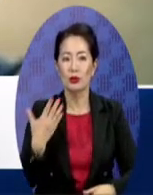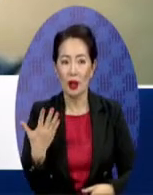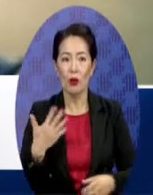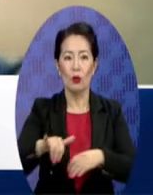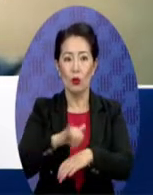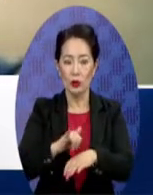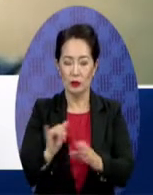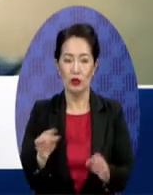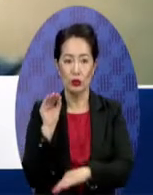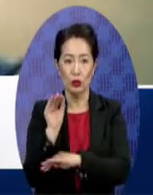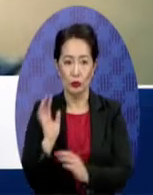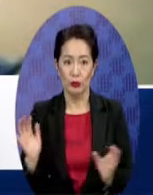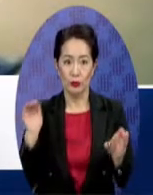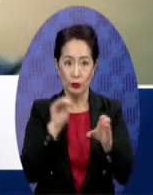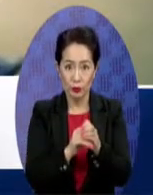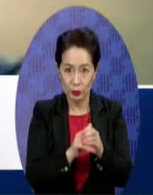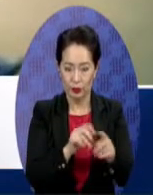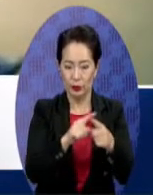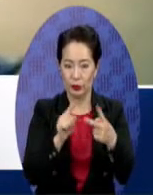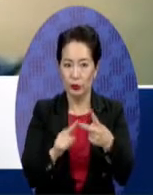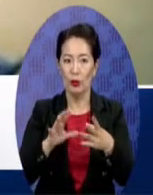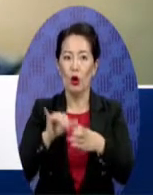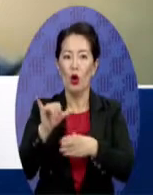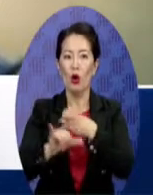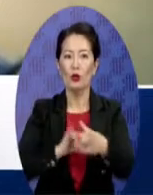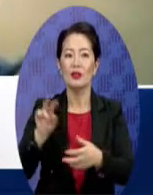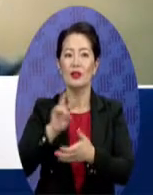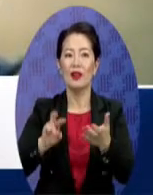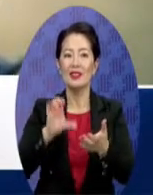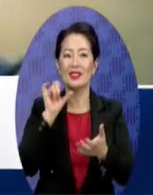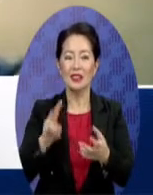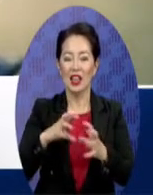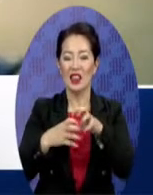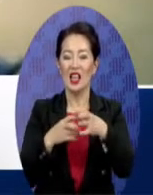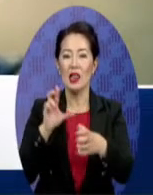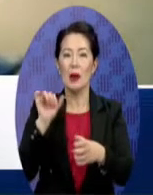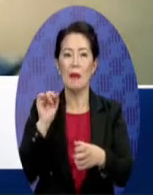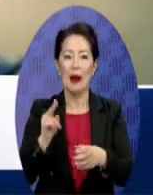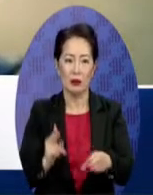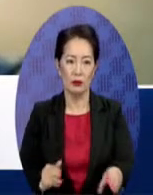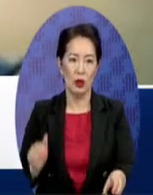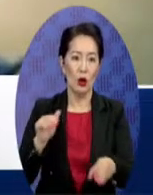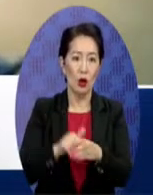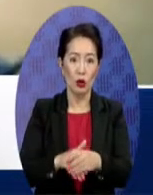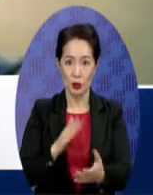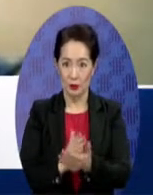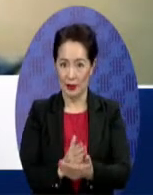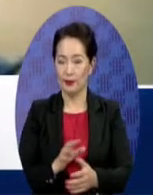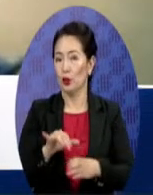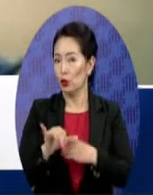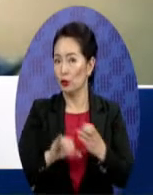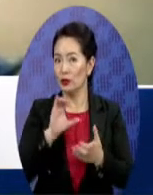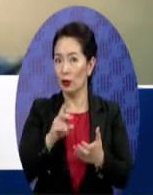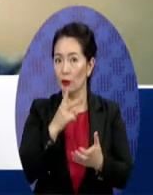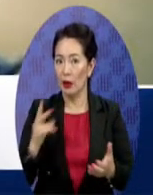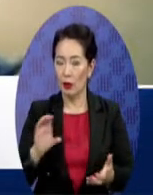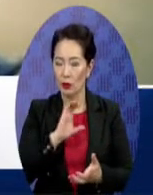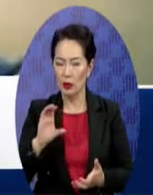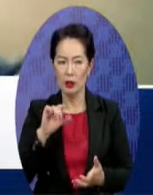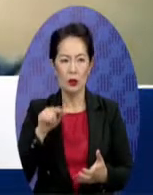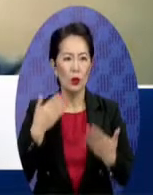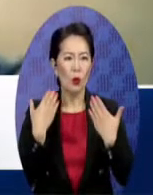валютын сан, нэгдсэн үндэсний байгууллага, дэлхийн банк зэрэг олон улсын санхүүгийн байгууллагууд оролцож байна. Энэ хурлаар өнөөдөр